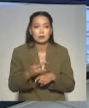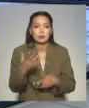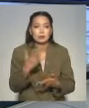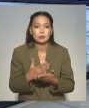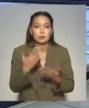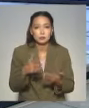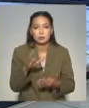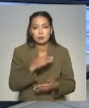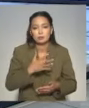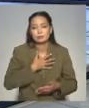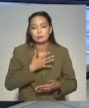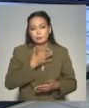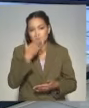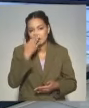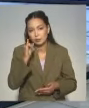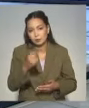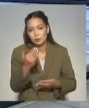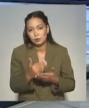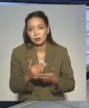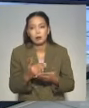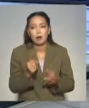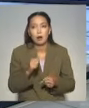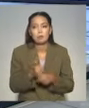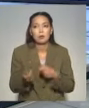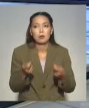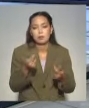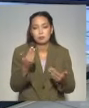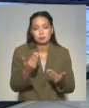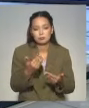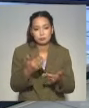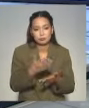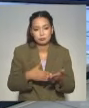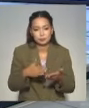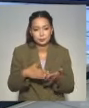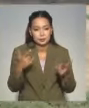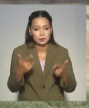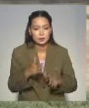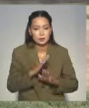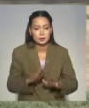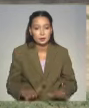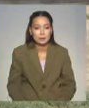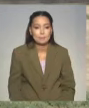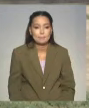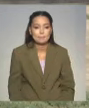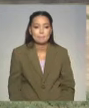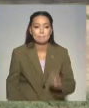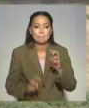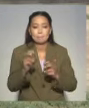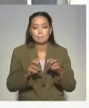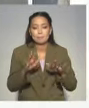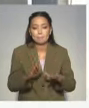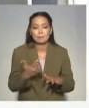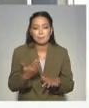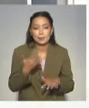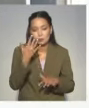тұншығамыз дейді олар. Ал жауапты басқармадағылар бұны жоққа шығаруда. Тараптарды тілшіміз тыңдады. Өндіріс орны 5 жыл бұрын